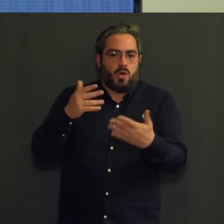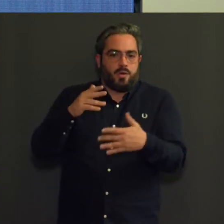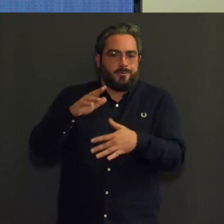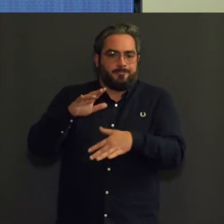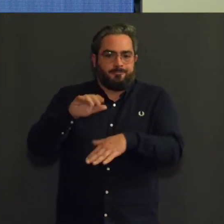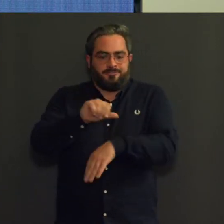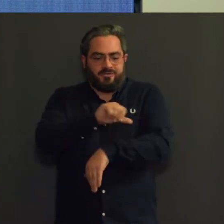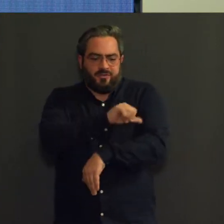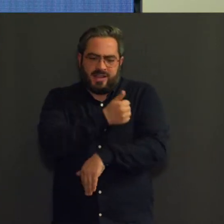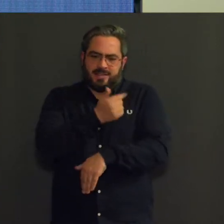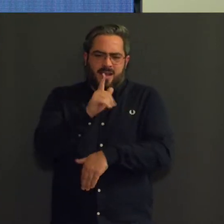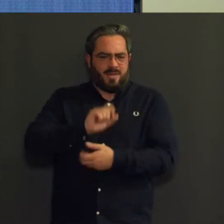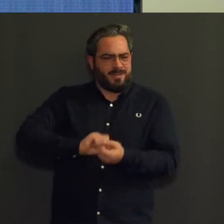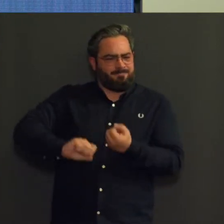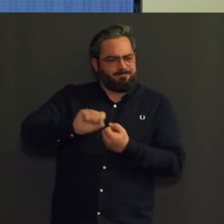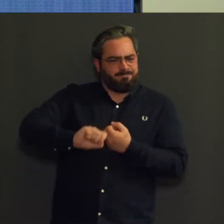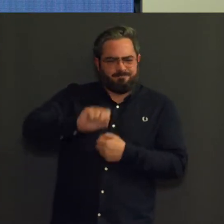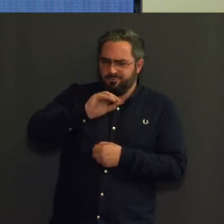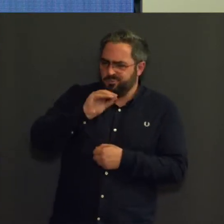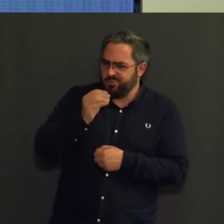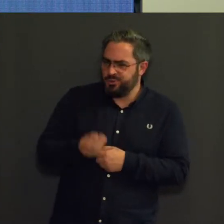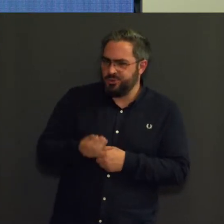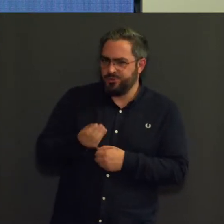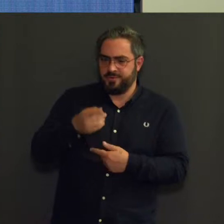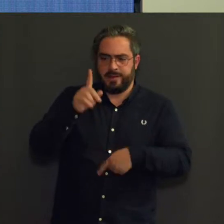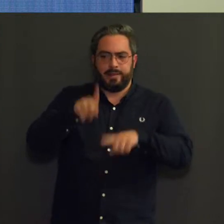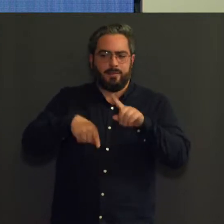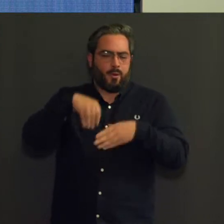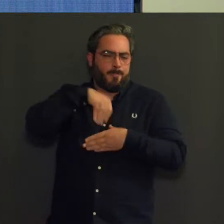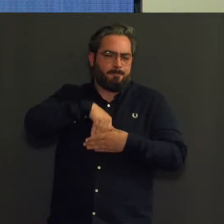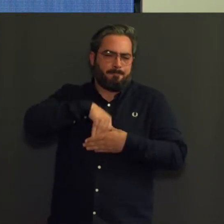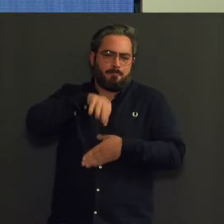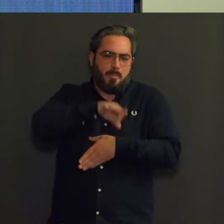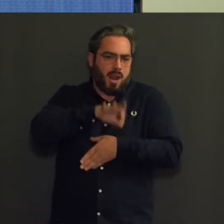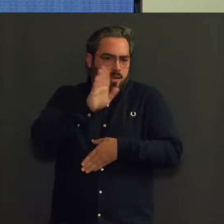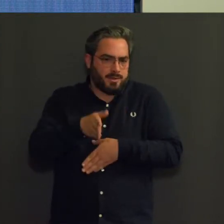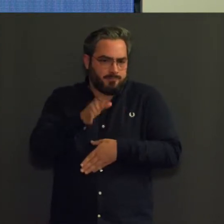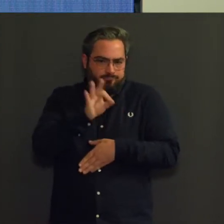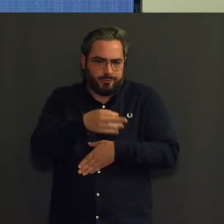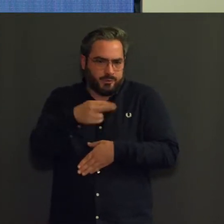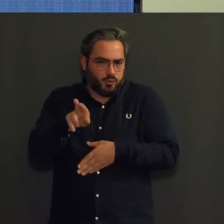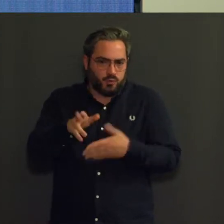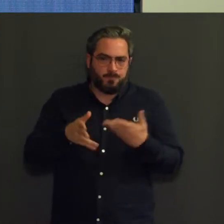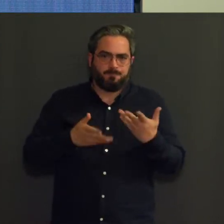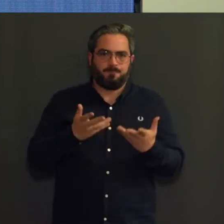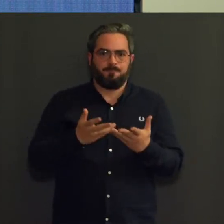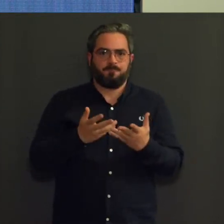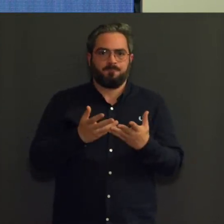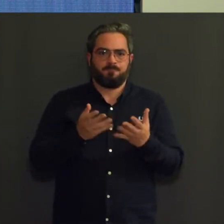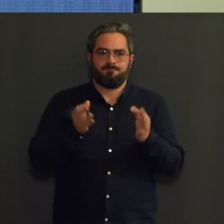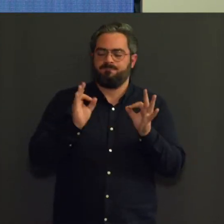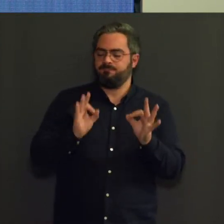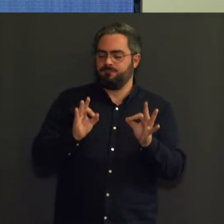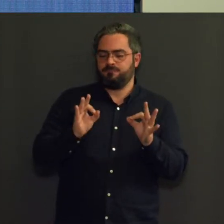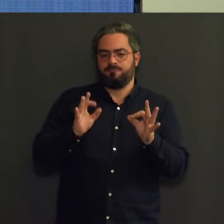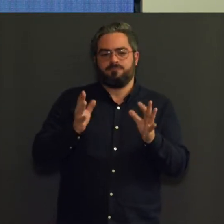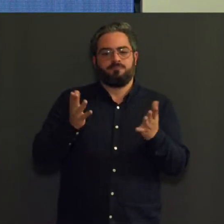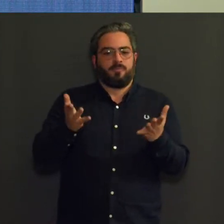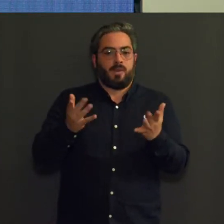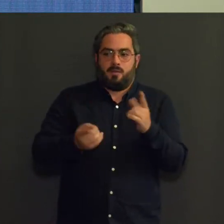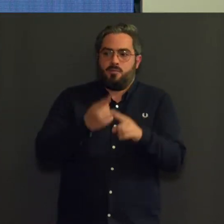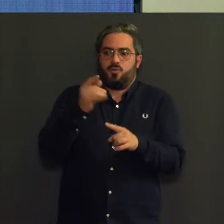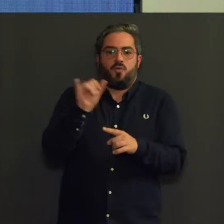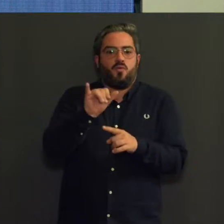qui a donné de moins bons résultats en fonction de pathologies sous-jacentes que ces personnes pouvaient avoir. Et donc je pense qu'il est important